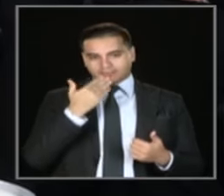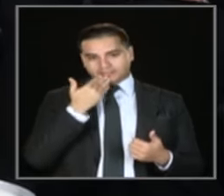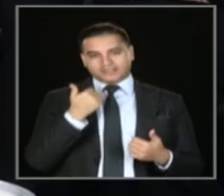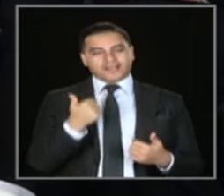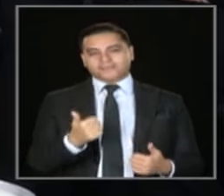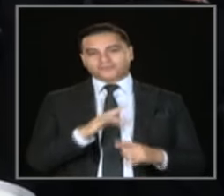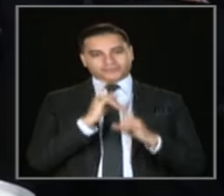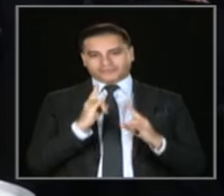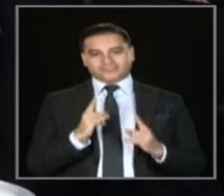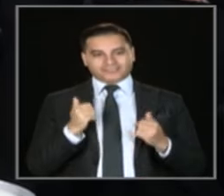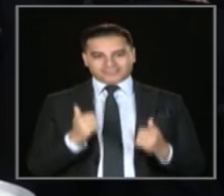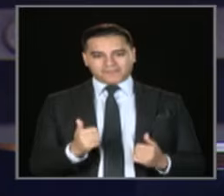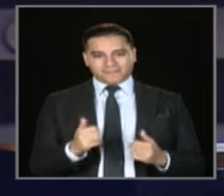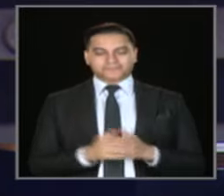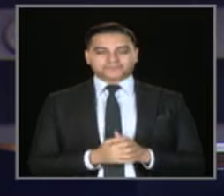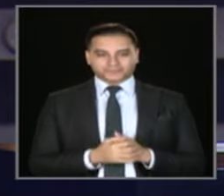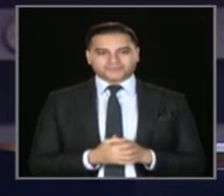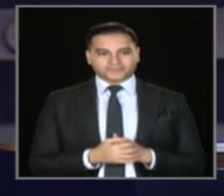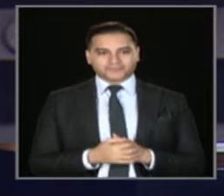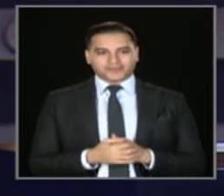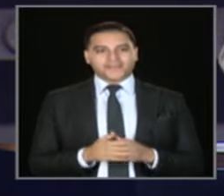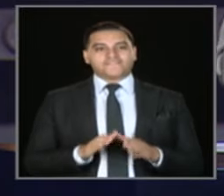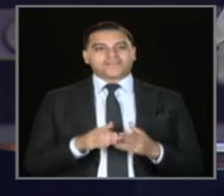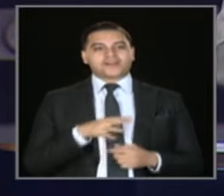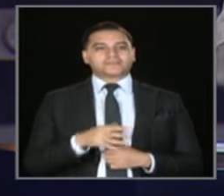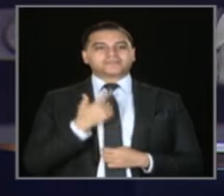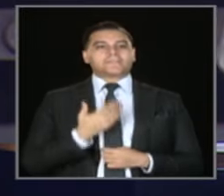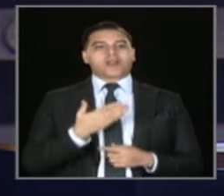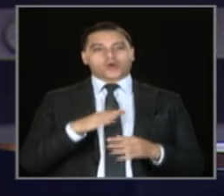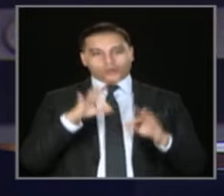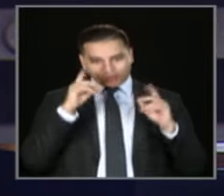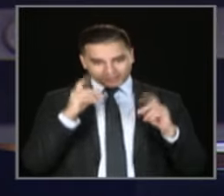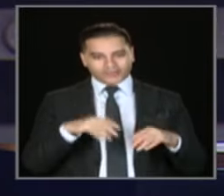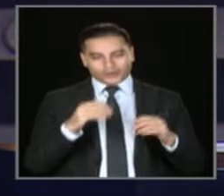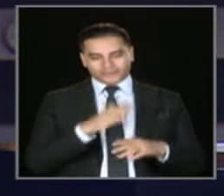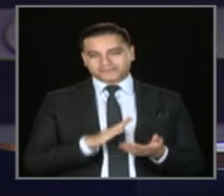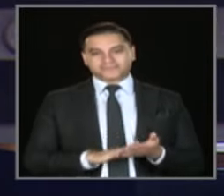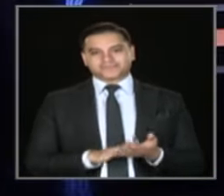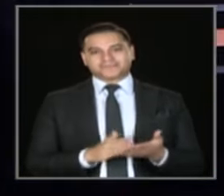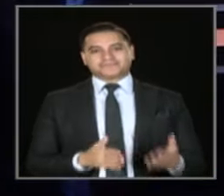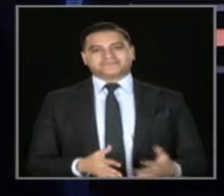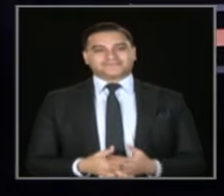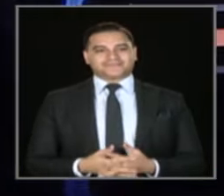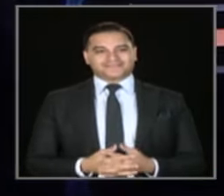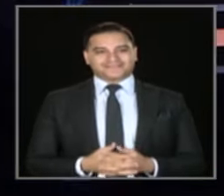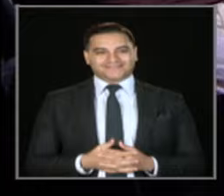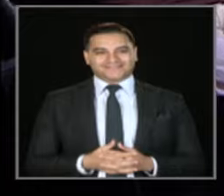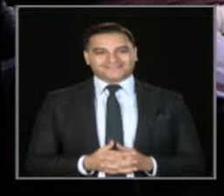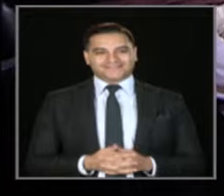الحمد لله تمام. فريق رمسيس بتمنى لكم كل التوفيق، نحيي كلها فريق رمسيس.